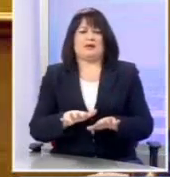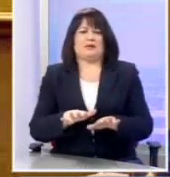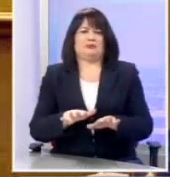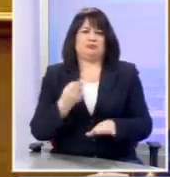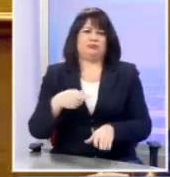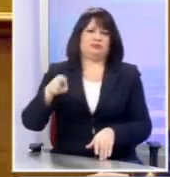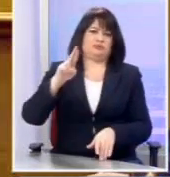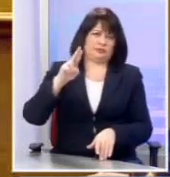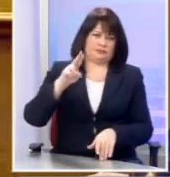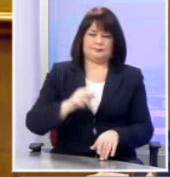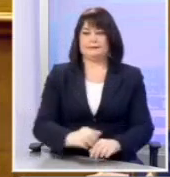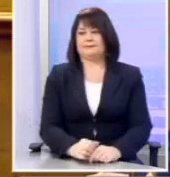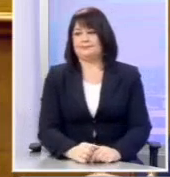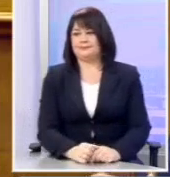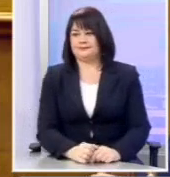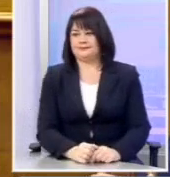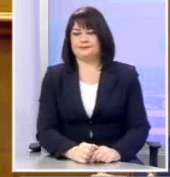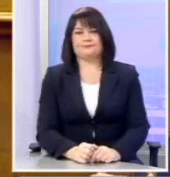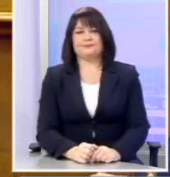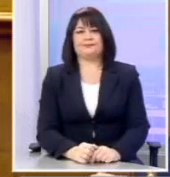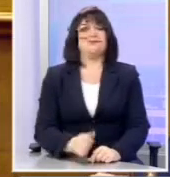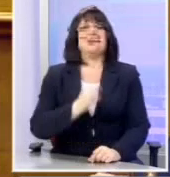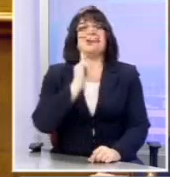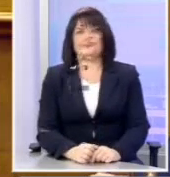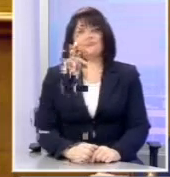χρόνια. Οι άμεσα ασφαλισμένοι στο ΙΚΑ